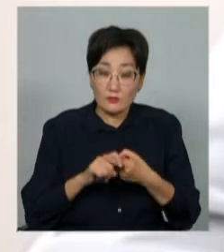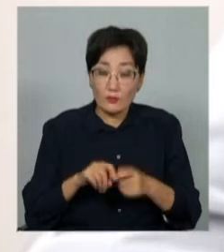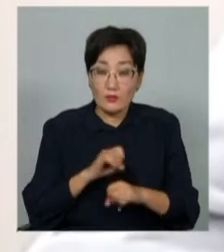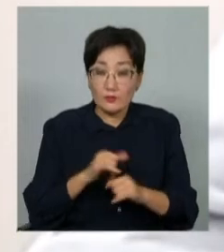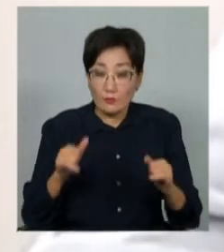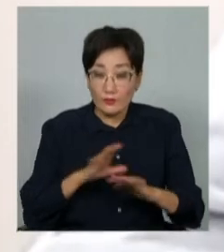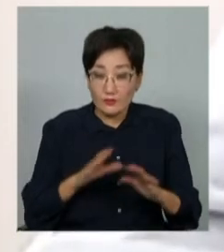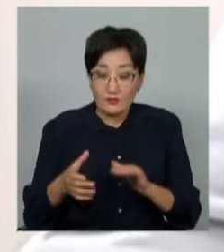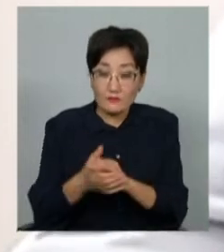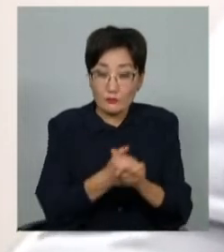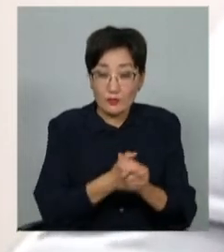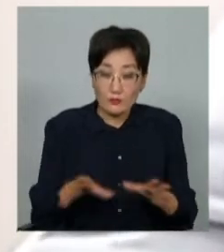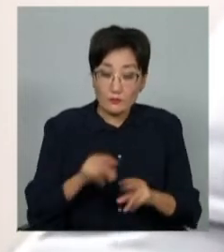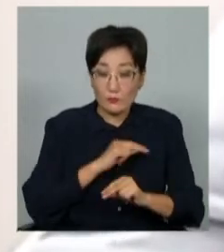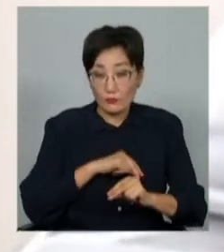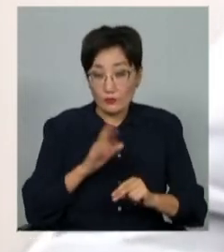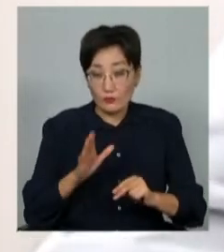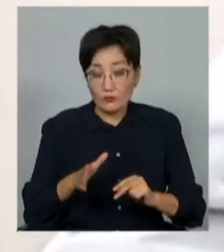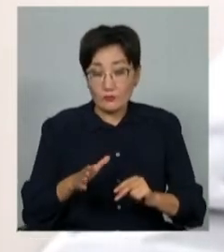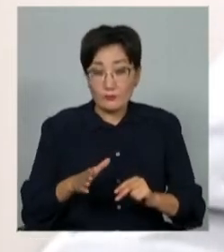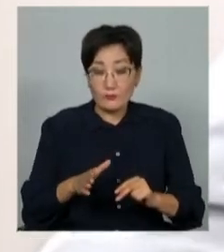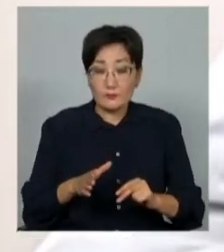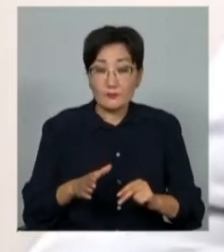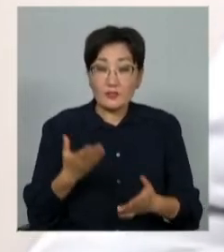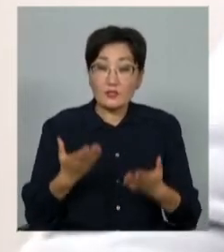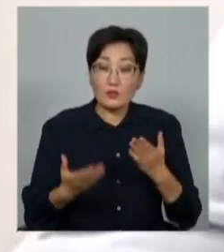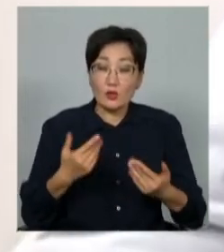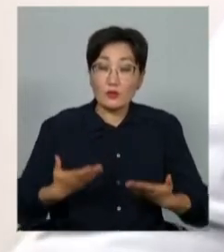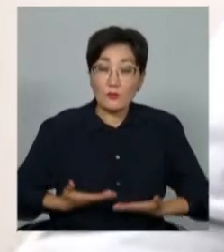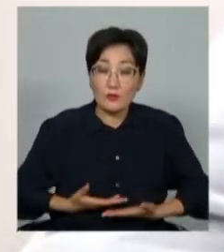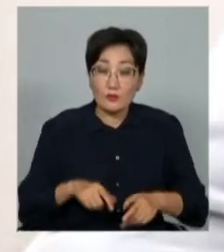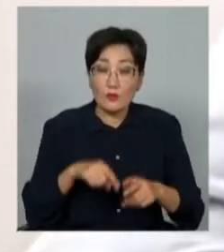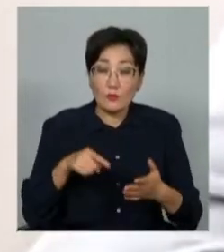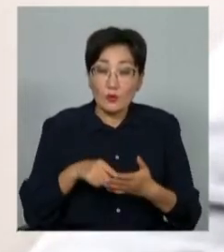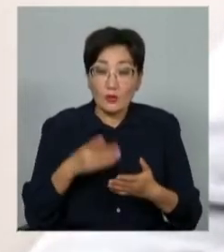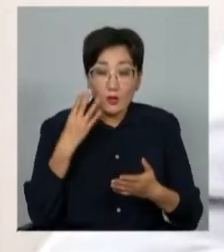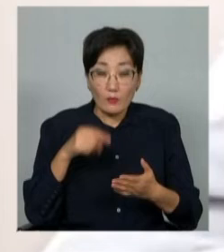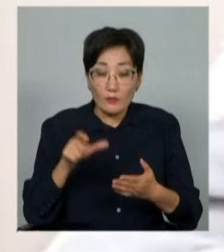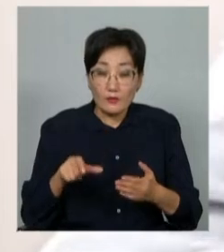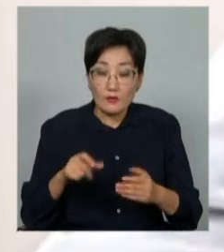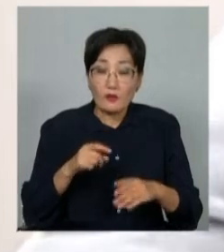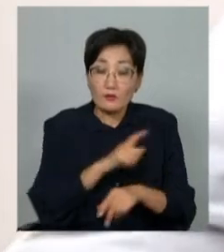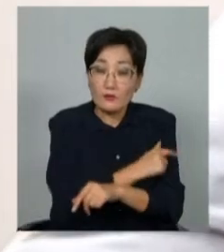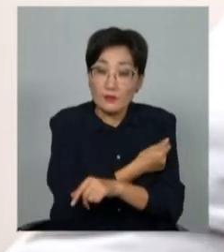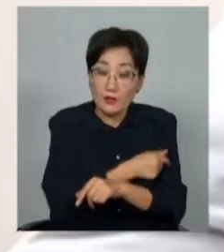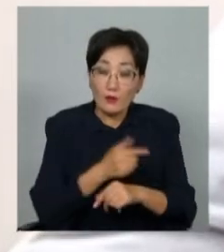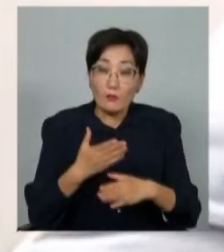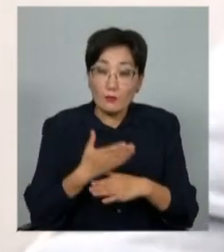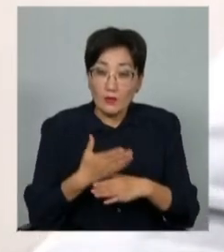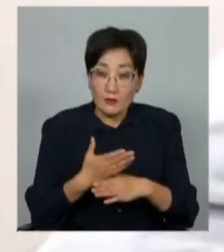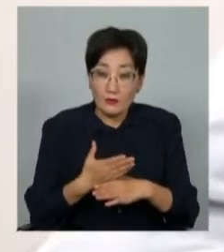мы сплоченно будем работать все, если жители будут помогать докторам, доктора будут помогать жителям